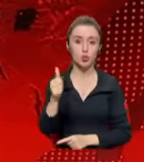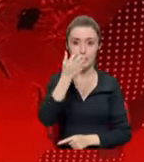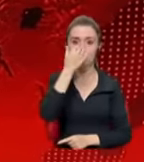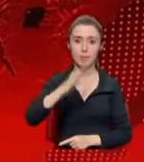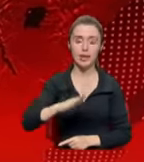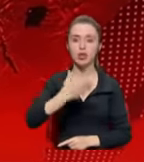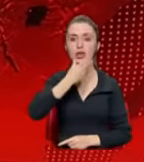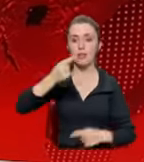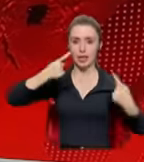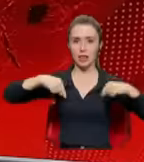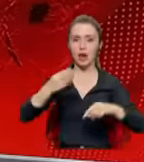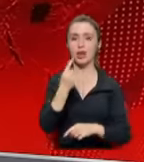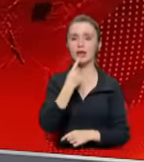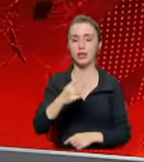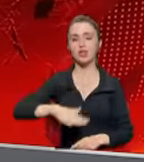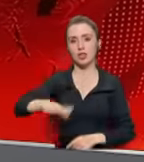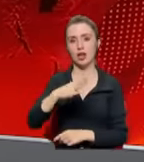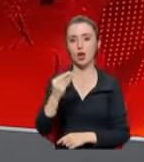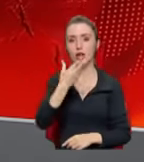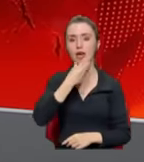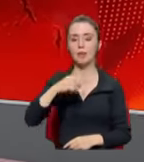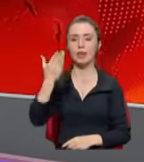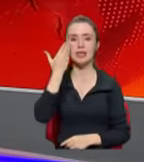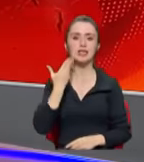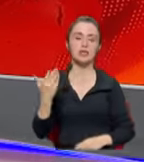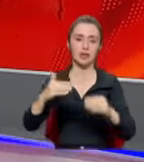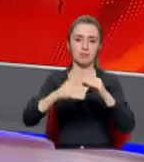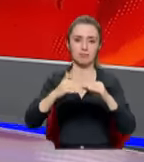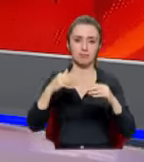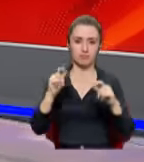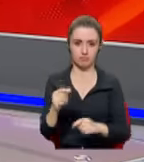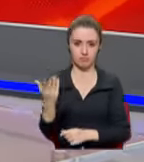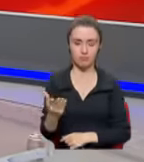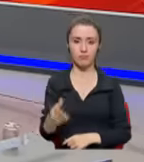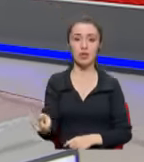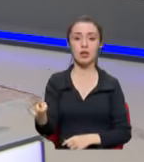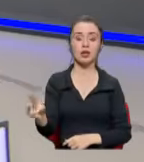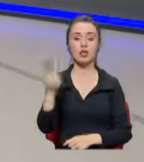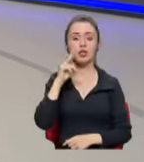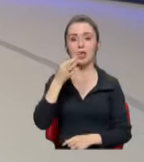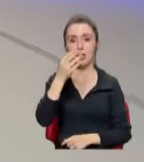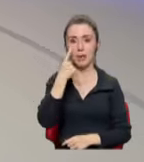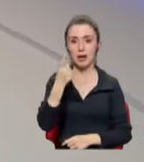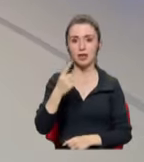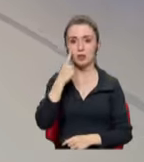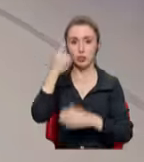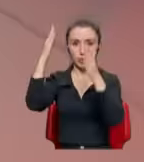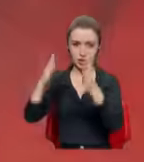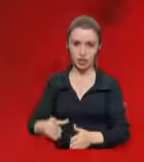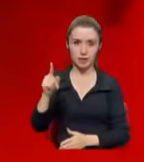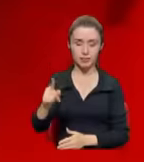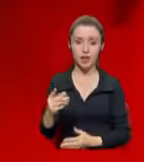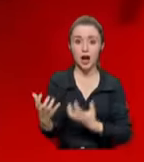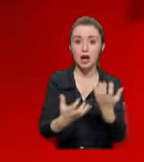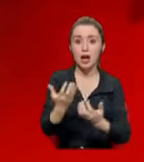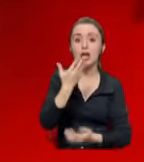bekliyoruz emekliler olarak demiş genelde emekli izleyicilerimiz yazıyorlar şimdi bakalım son gelişmeler oradaki Cumhurbaşkanı Erdoğan